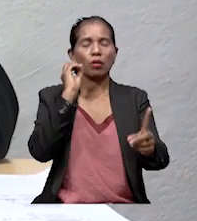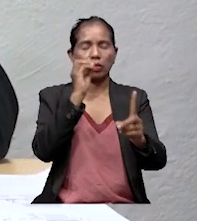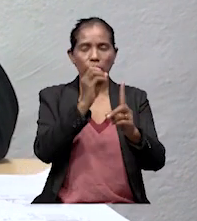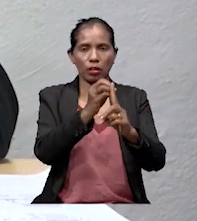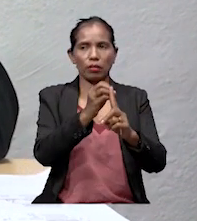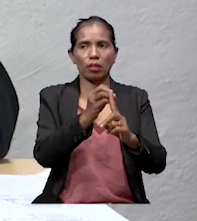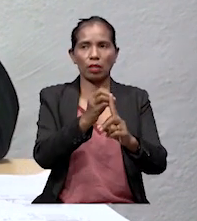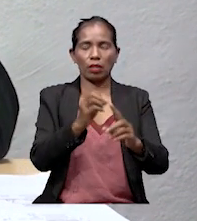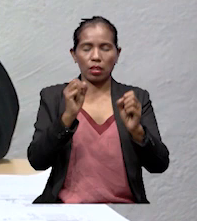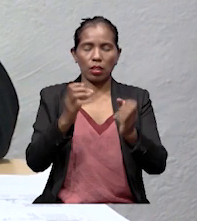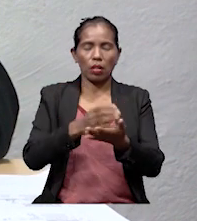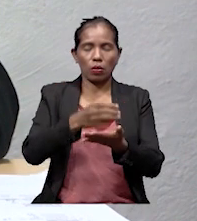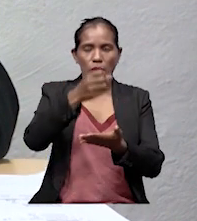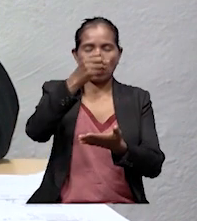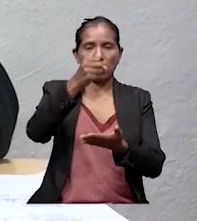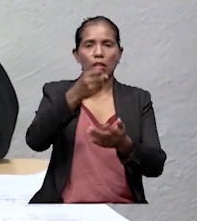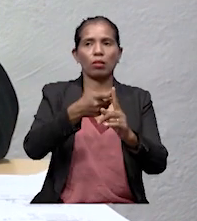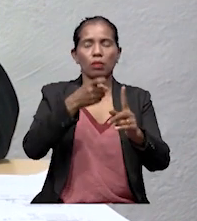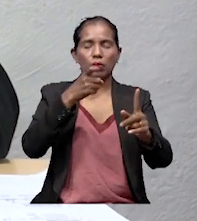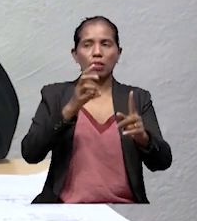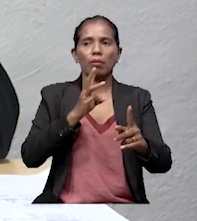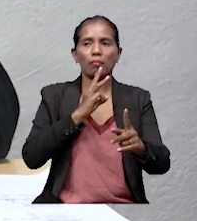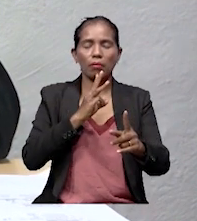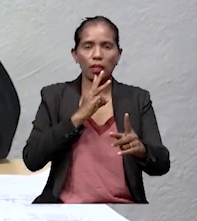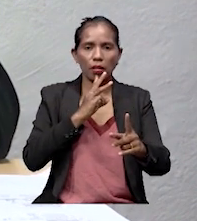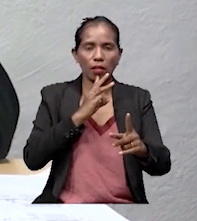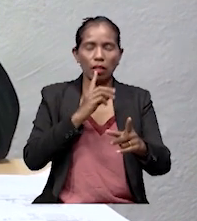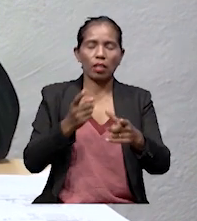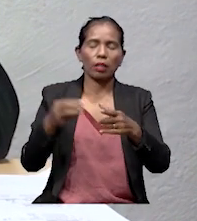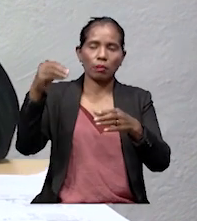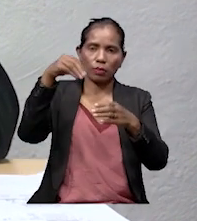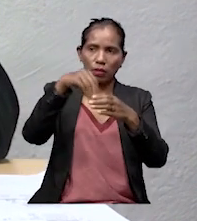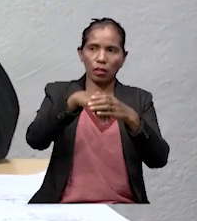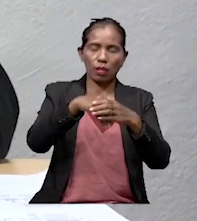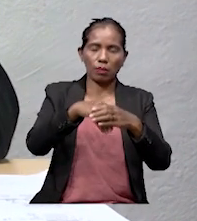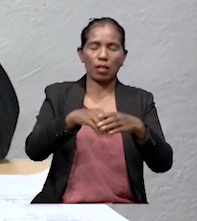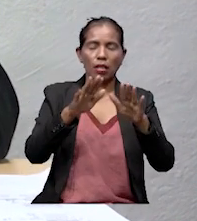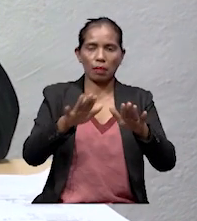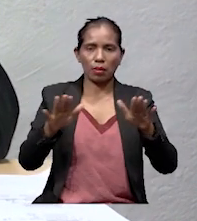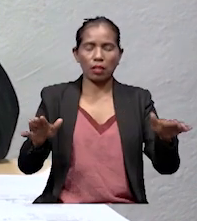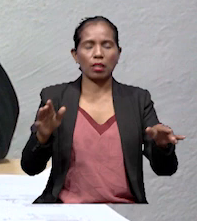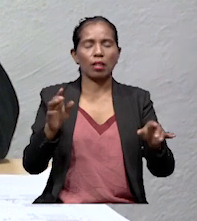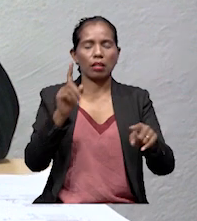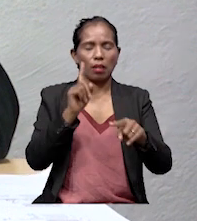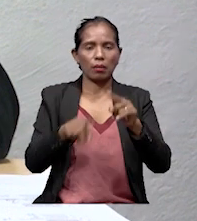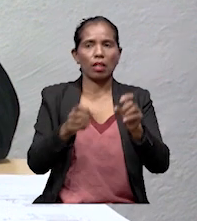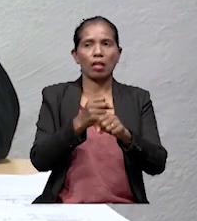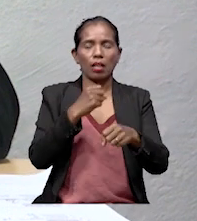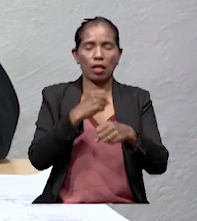atu oksigen ne mai liu si B depois maka bahaya labarik atu labele halo